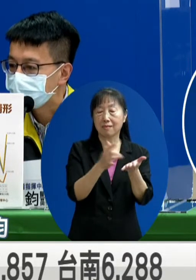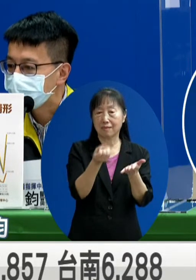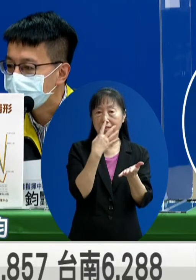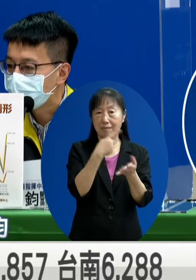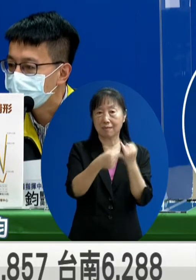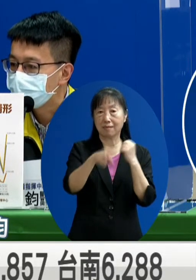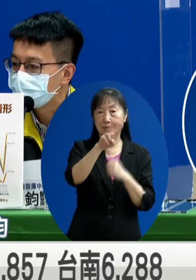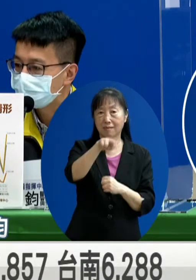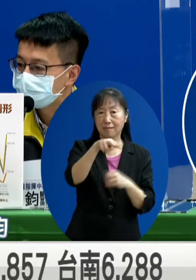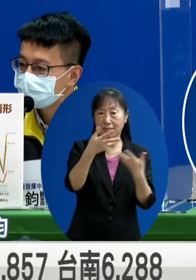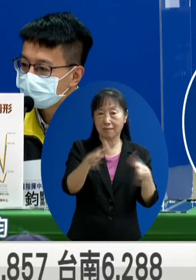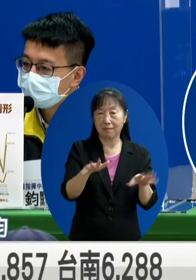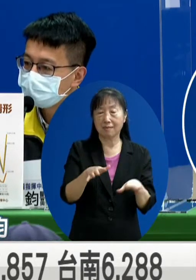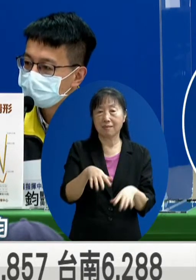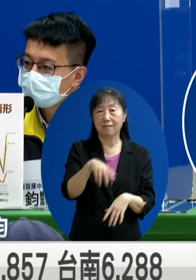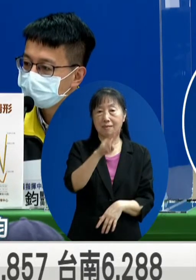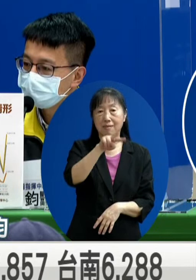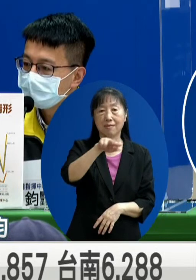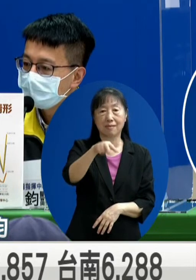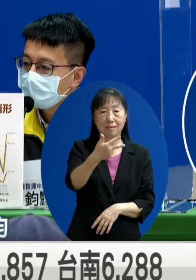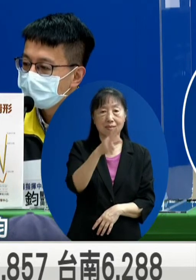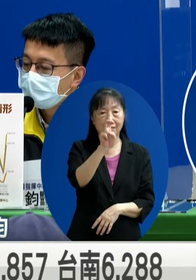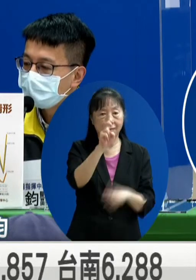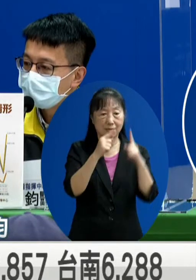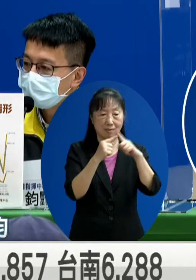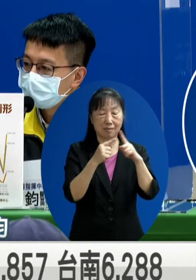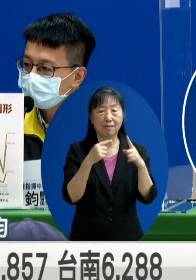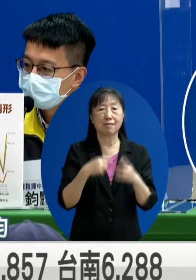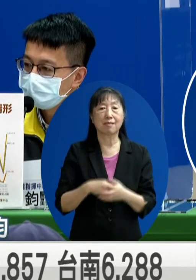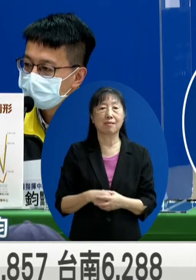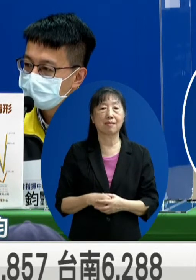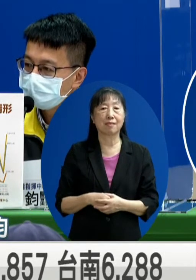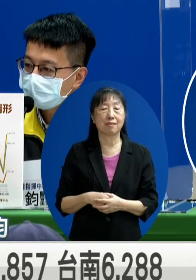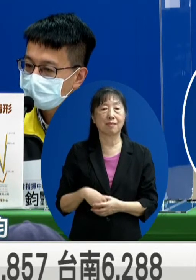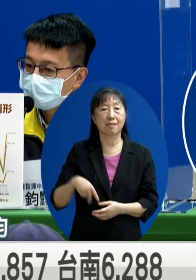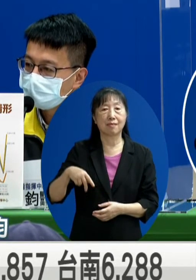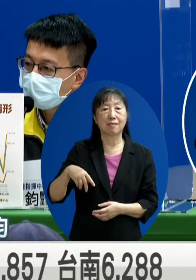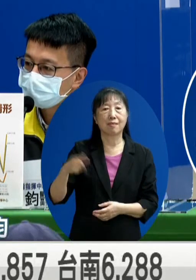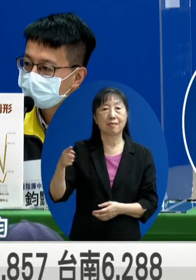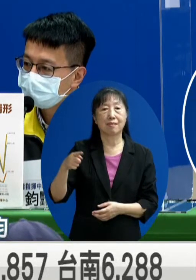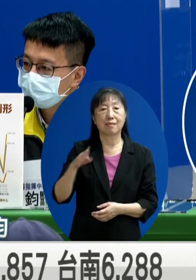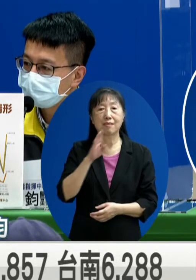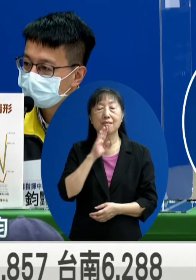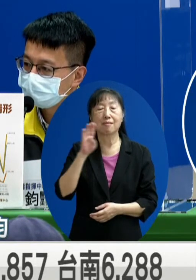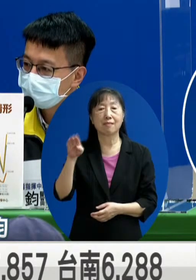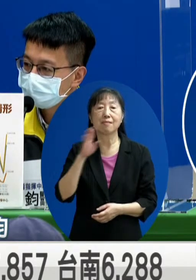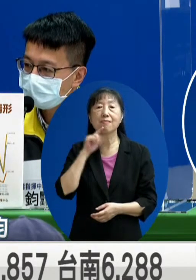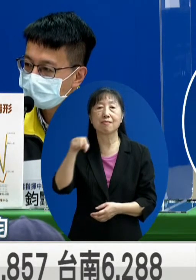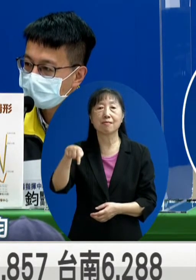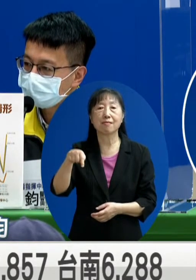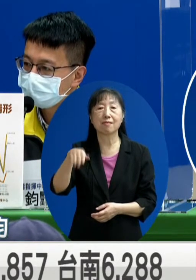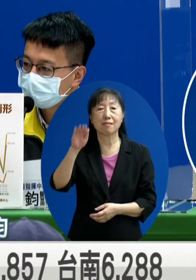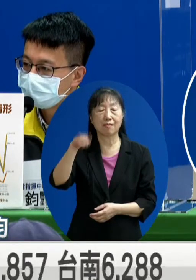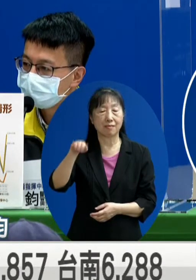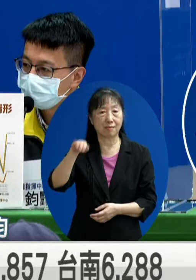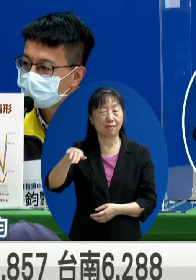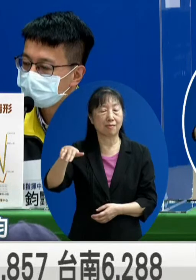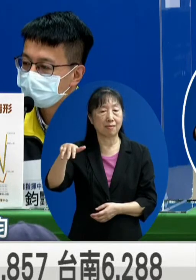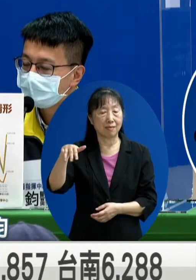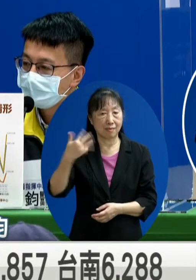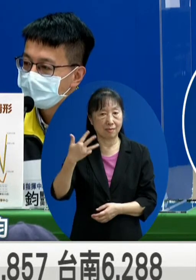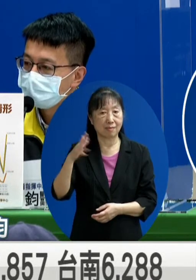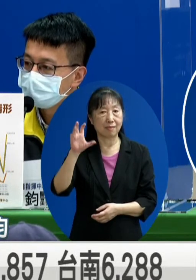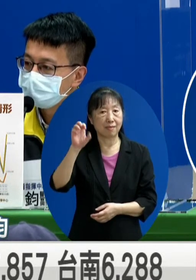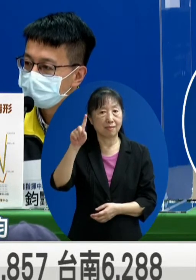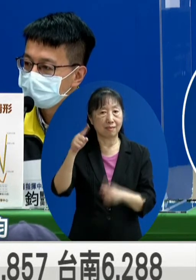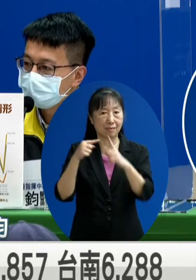个2000多份，2720人份，那那个贝达韦的话是使用了9881人份，